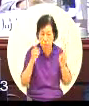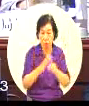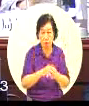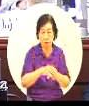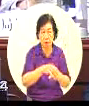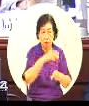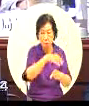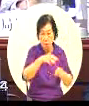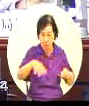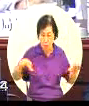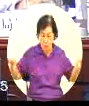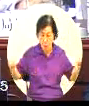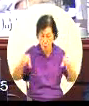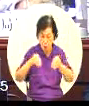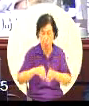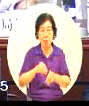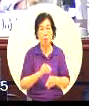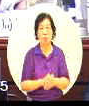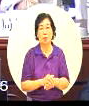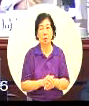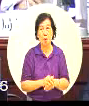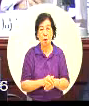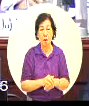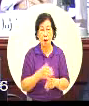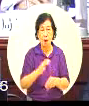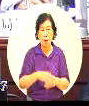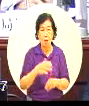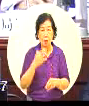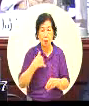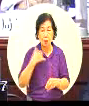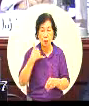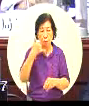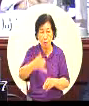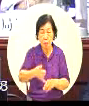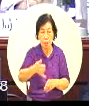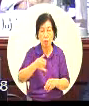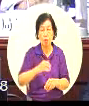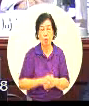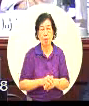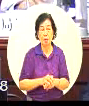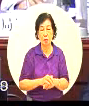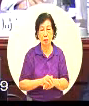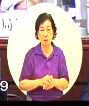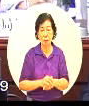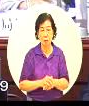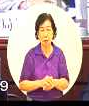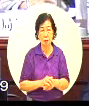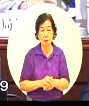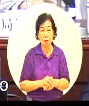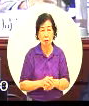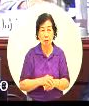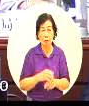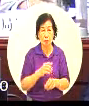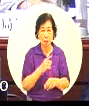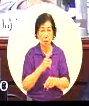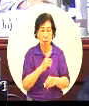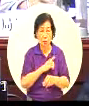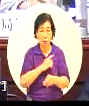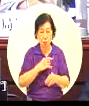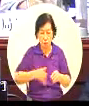诶，伫迄个宴会诶时阵，诶，这边的办事，我有甲议会请